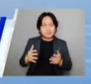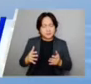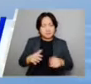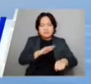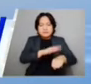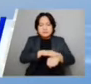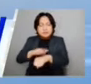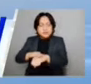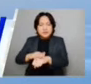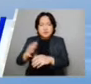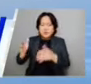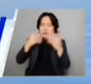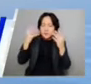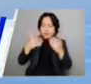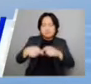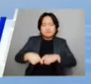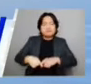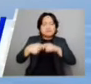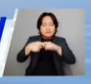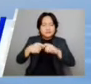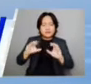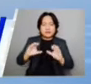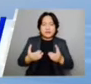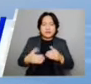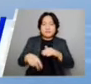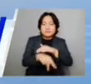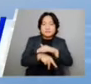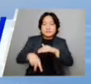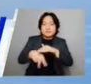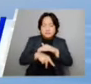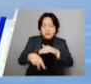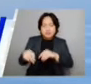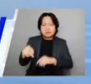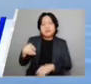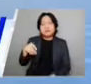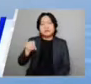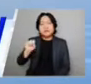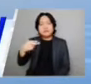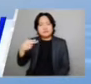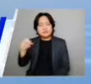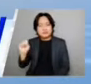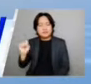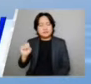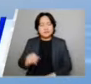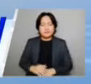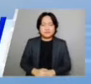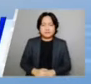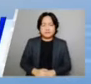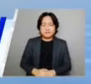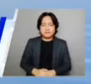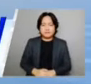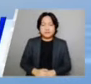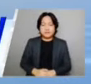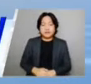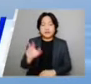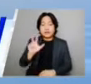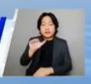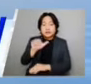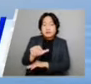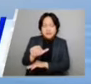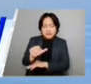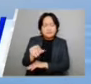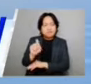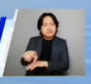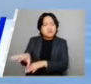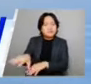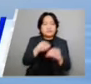ng klase mula preschool hanggang senior high school. Pinauwi na mga estudyante pagdating ng alas 3 ng hapon. Naka-blue alert